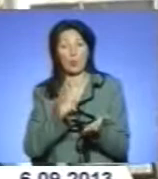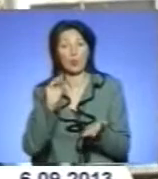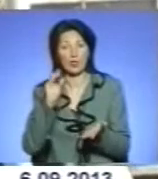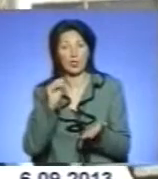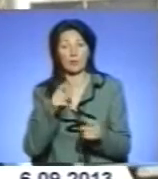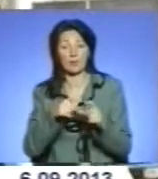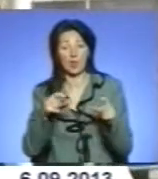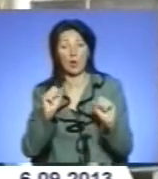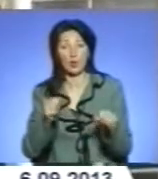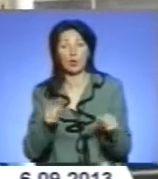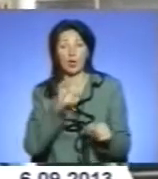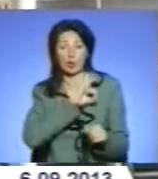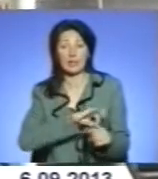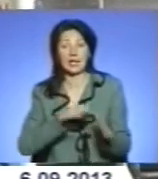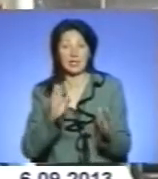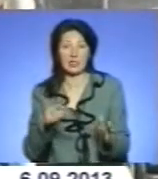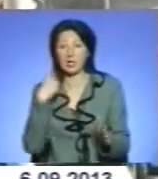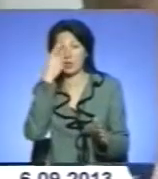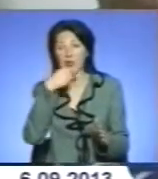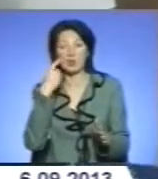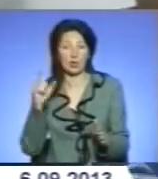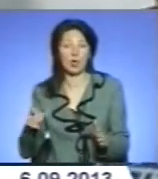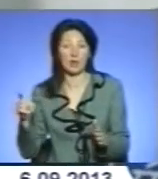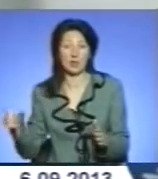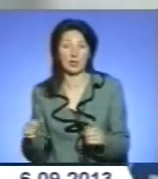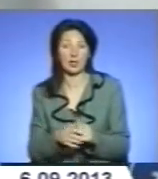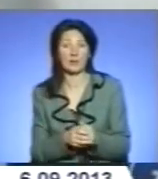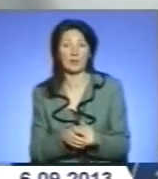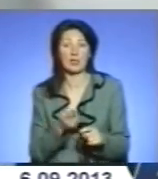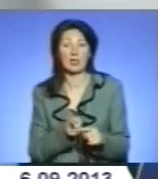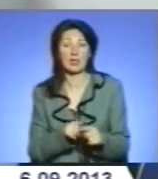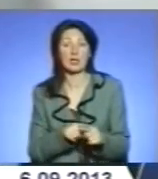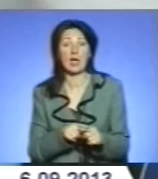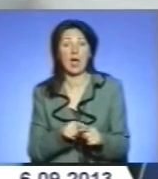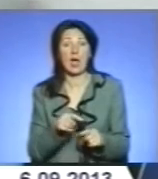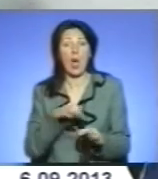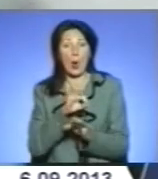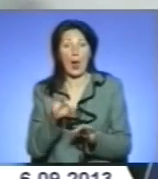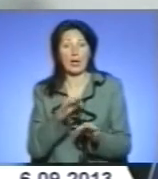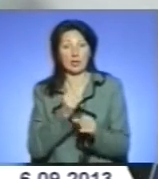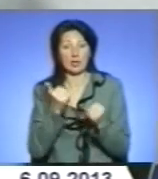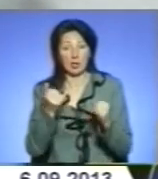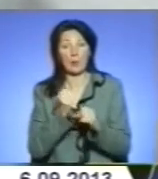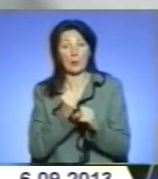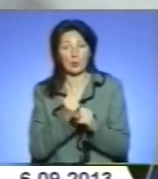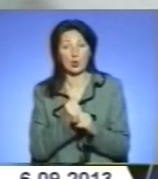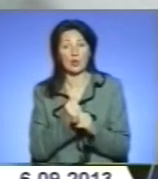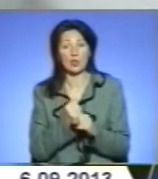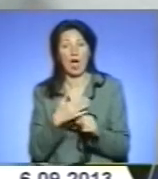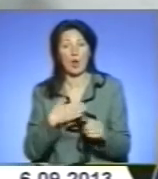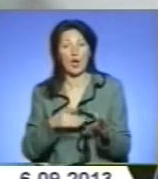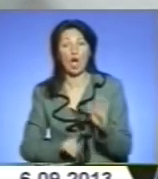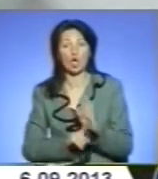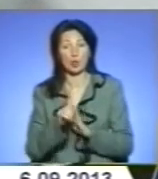скористатися тільки їхні власники. Даний проєкт наразі опрацьовується. Ми